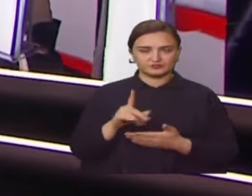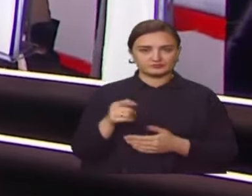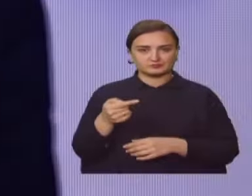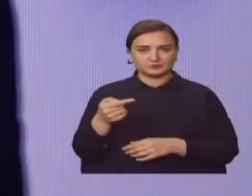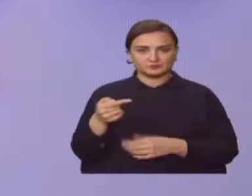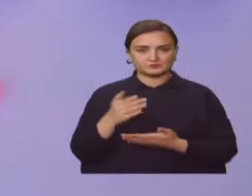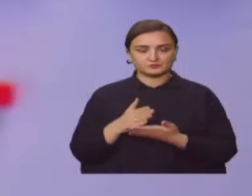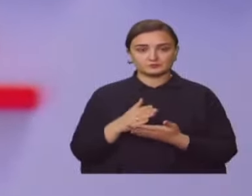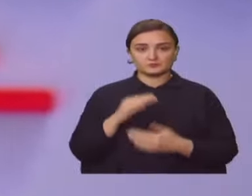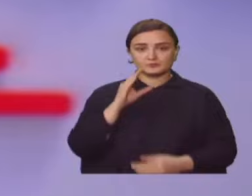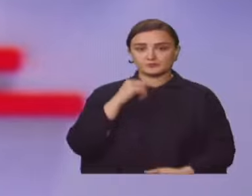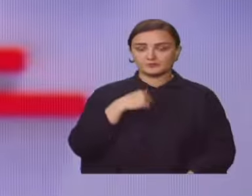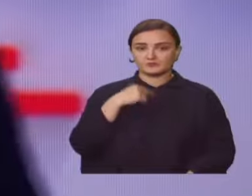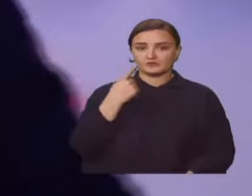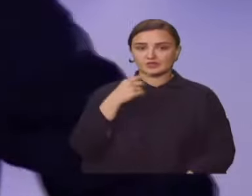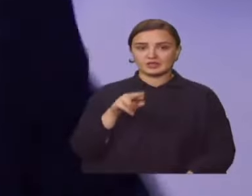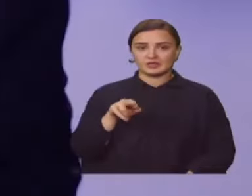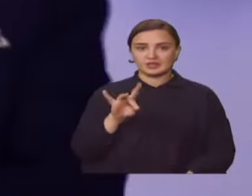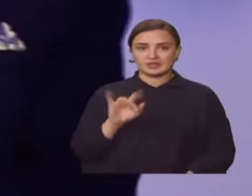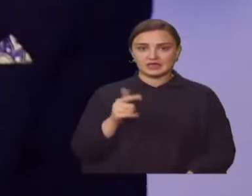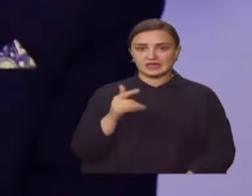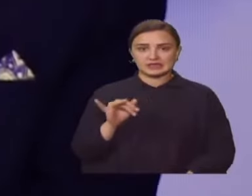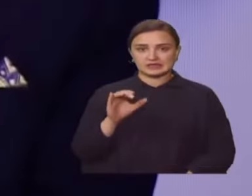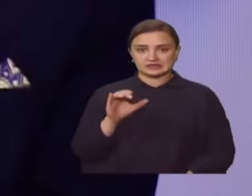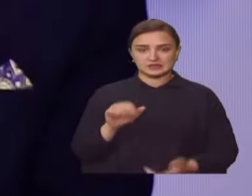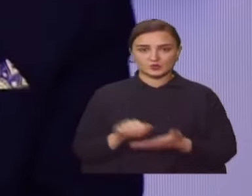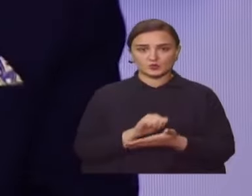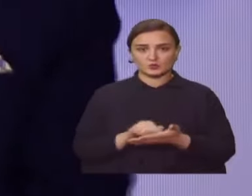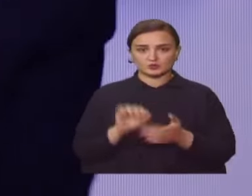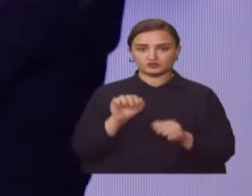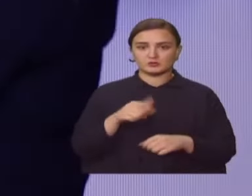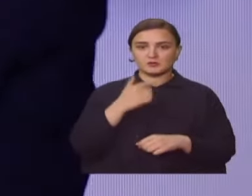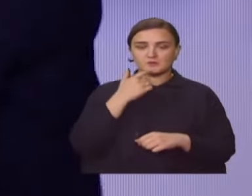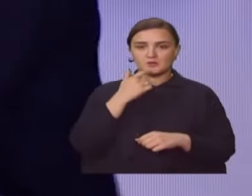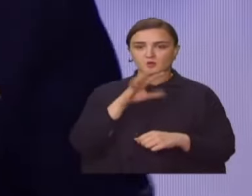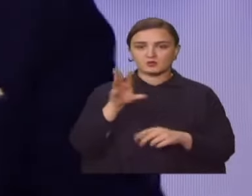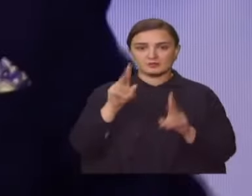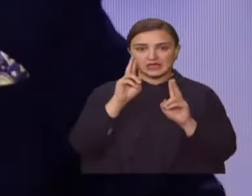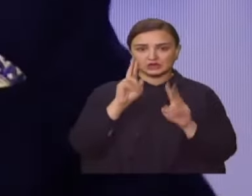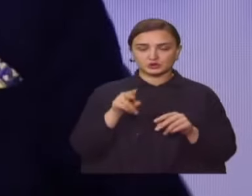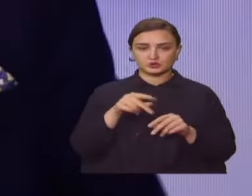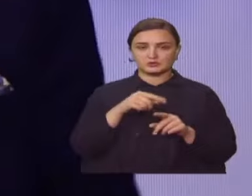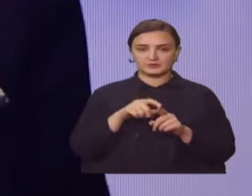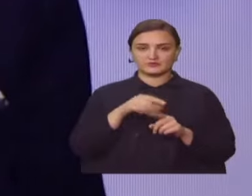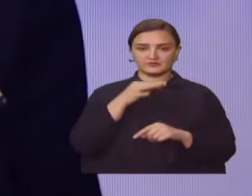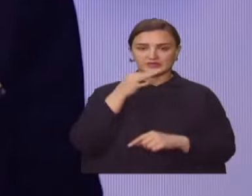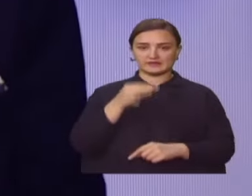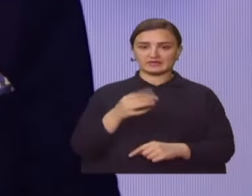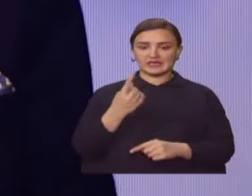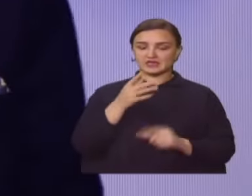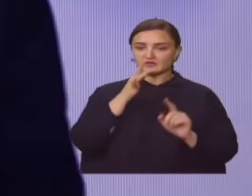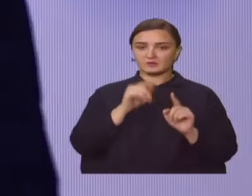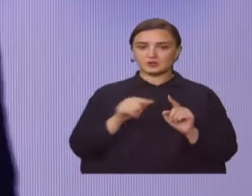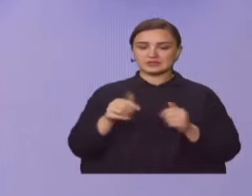დრაგის რეპორტი როცა ვახსენებ, დრაგის რეპორტი შეიძლება მაყურებელმა არ იცოდეს, ამიტომ ვიტყვი ის. ერთი